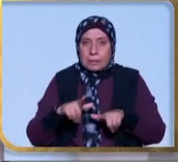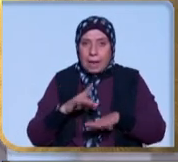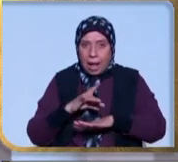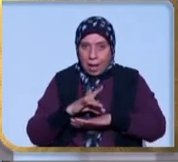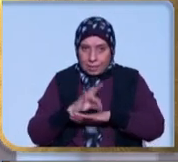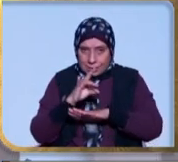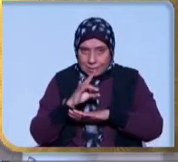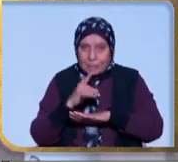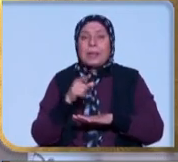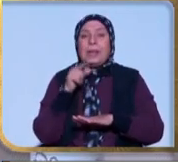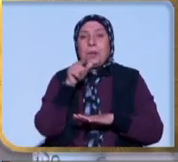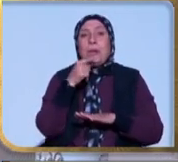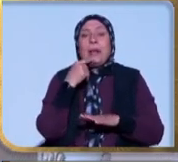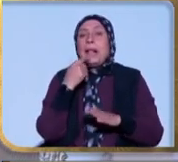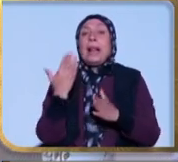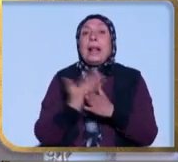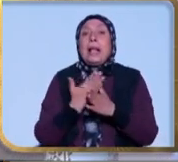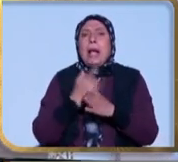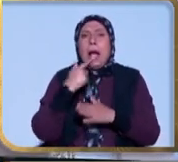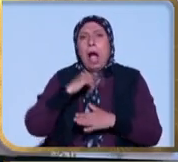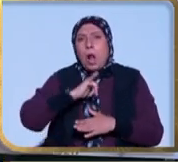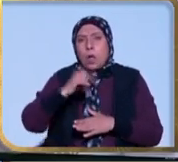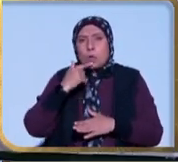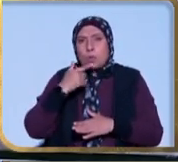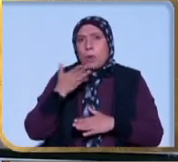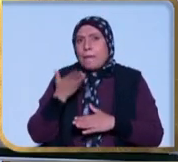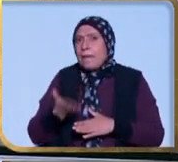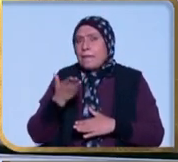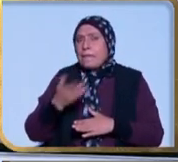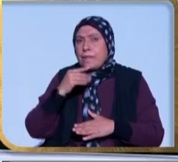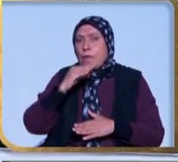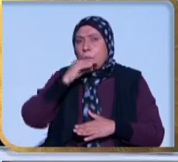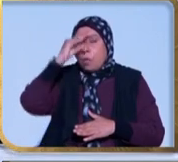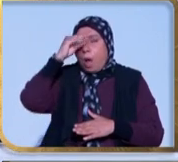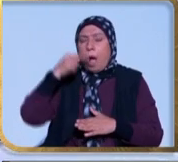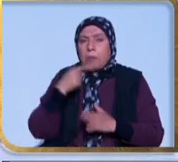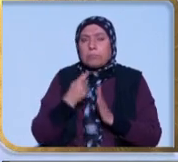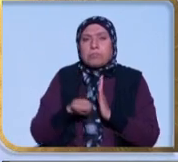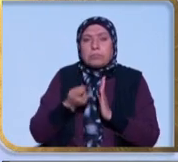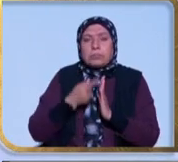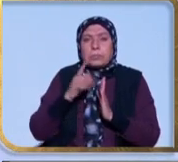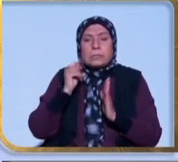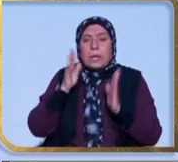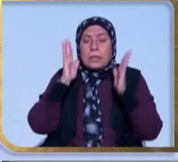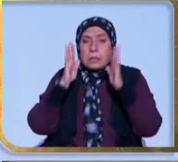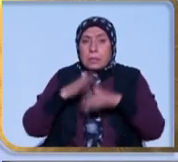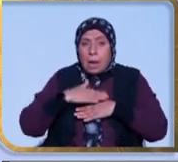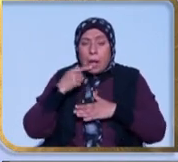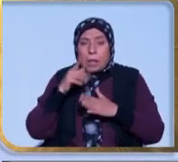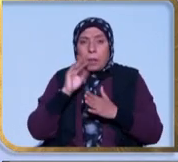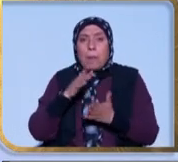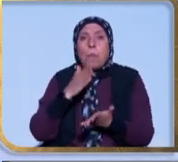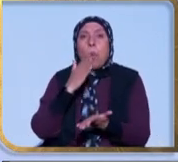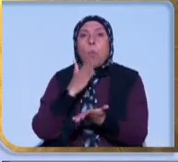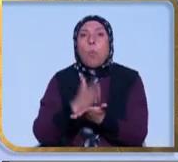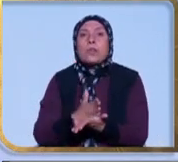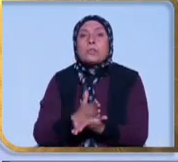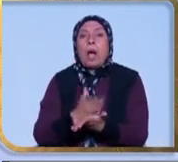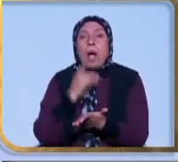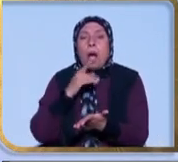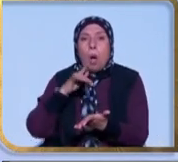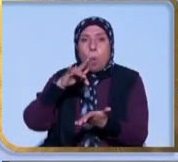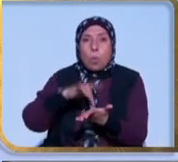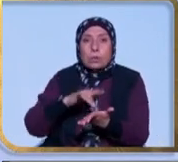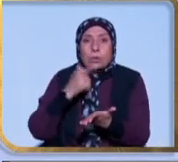وبتسألي ليه يعني اهتم بذكرها القرآن الكريم، وإنه جاء التأويل إن هي الصلاة الوسطى. مما قيل